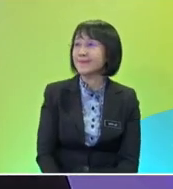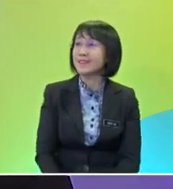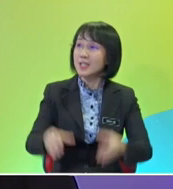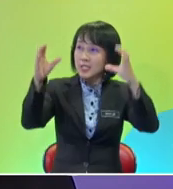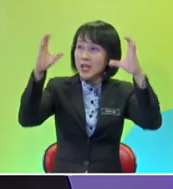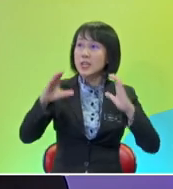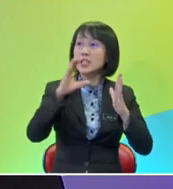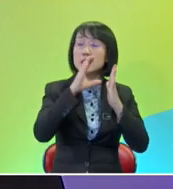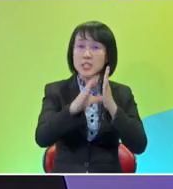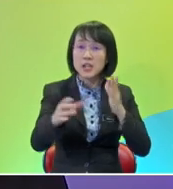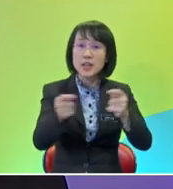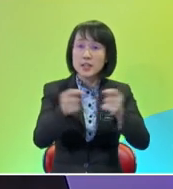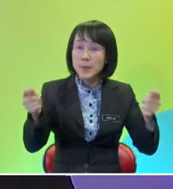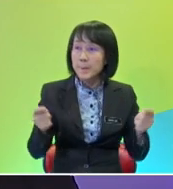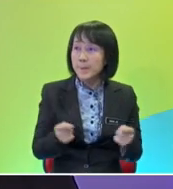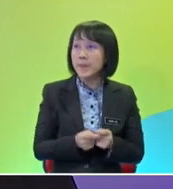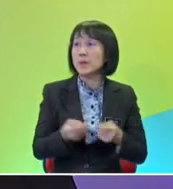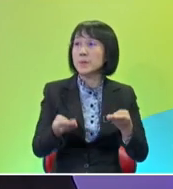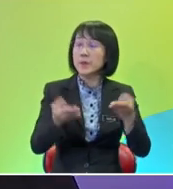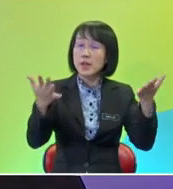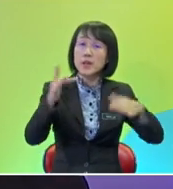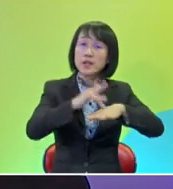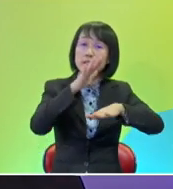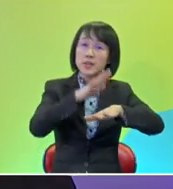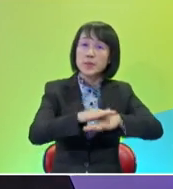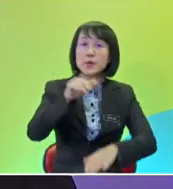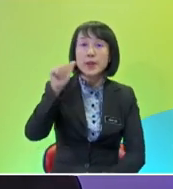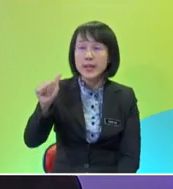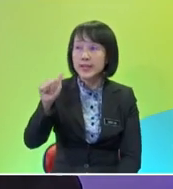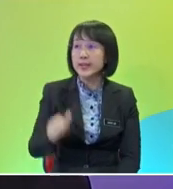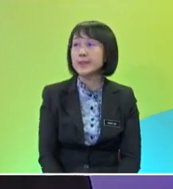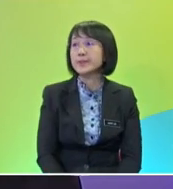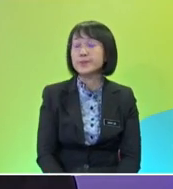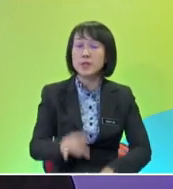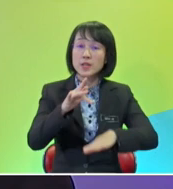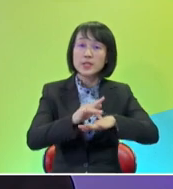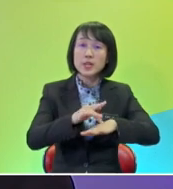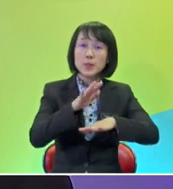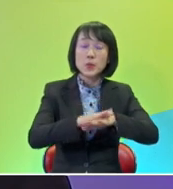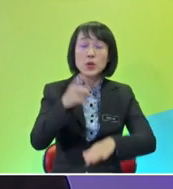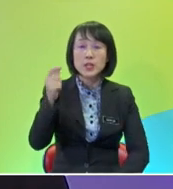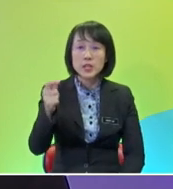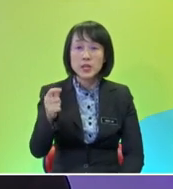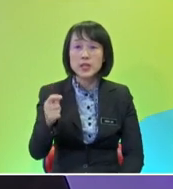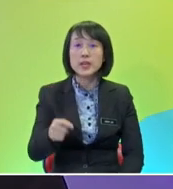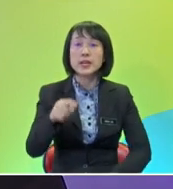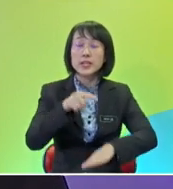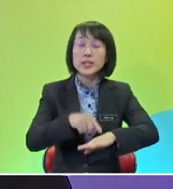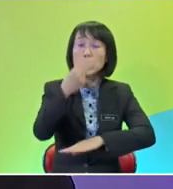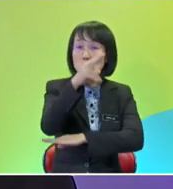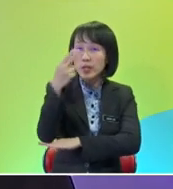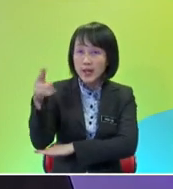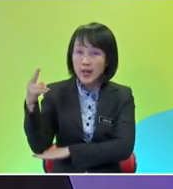mencegah tempat pembiakan nyamuk Aedes. Nyamuk tiruk sebab dia duduknya dekat hutan. Kita tak banyak yang kita